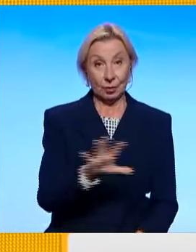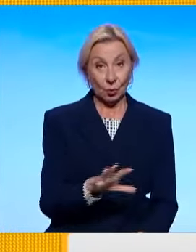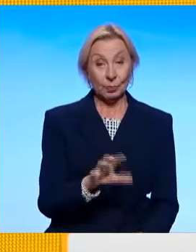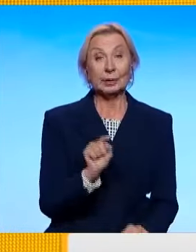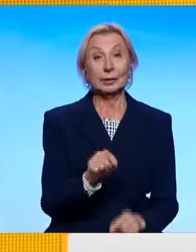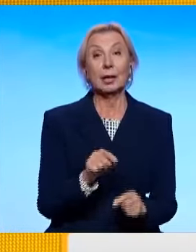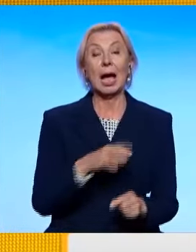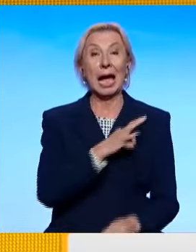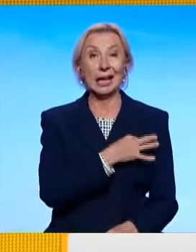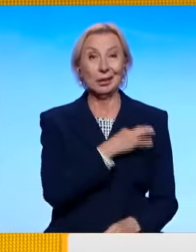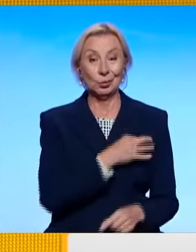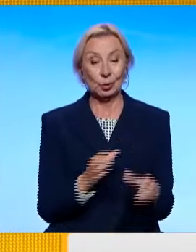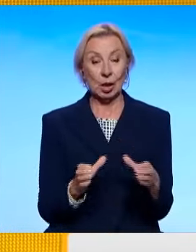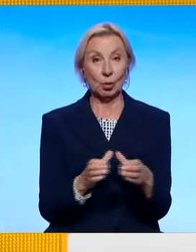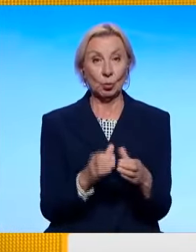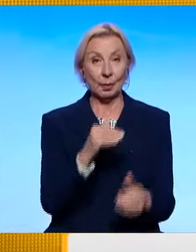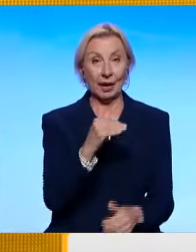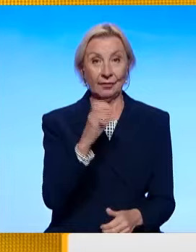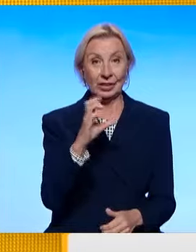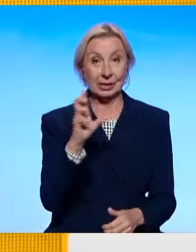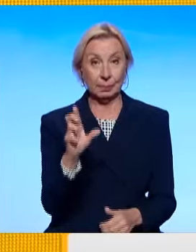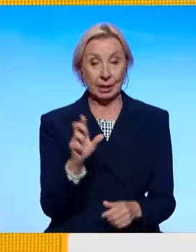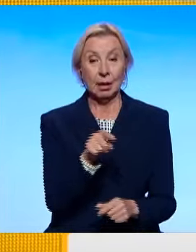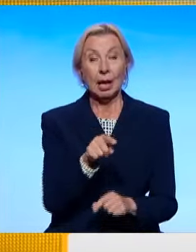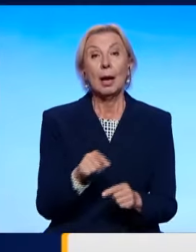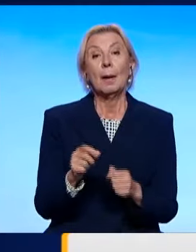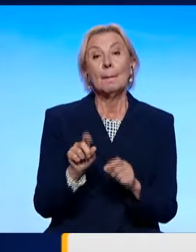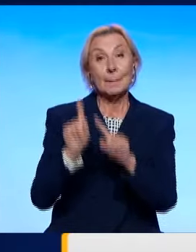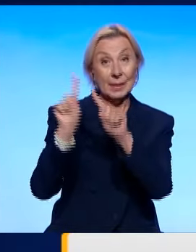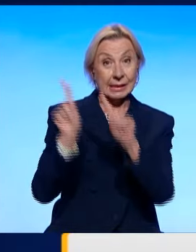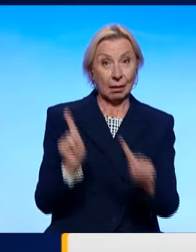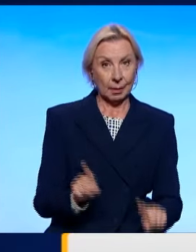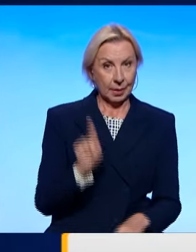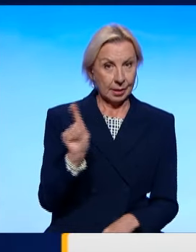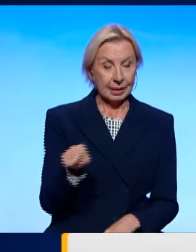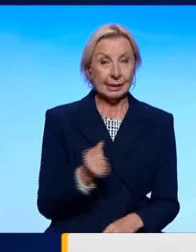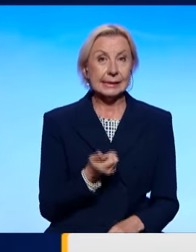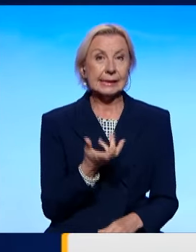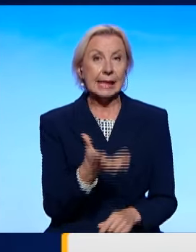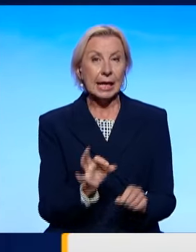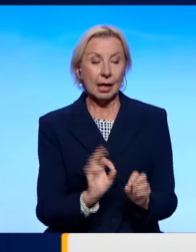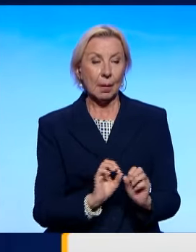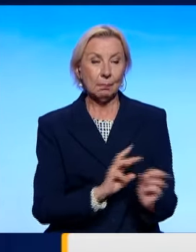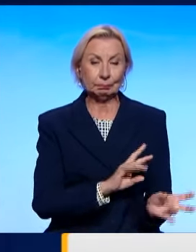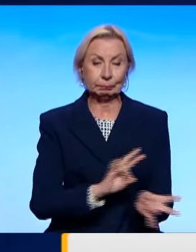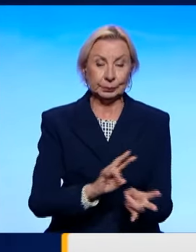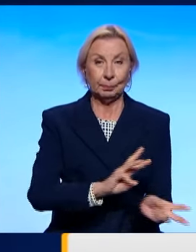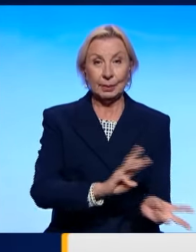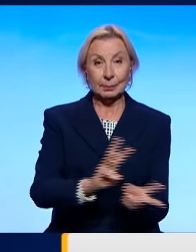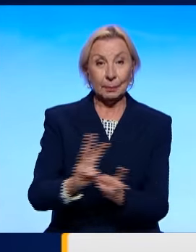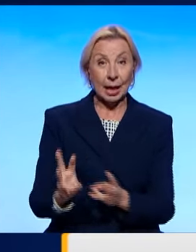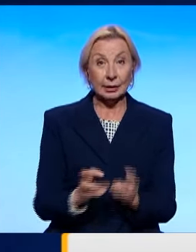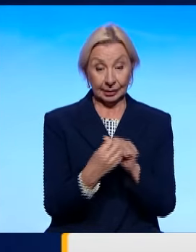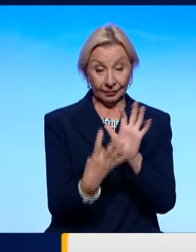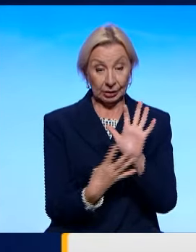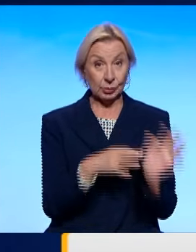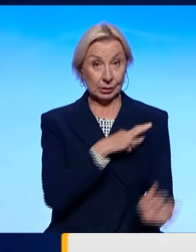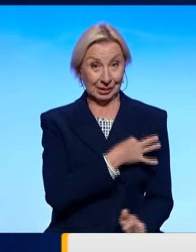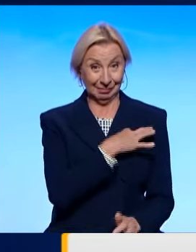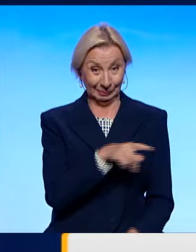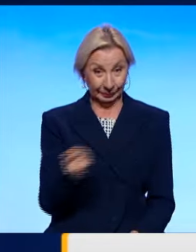агентурну групу ФСБ, яка працювала на Прикарпатті. Серію підпалів 19 агентів Москви планували у